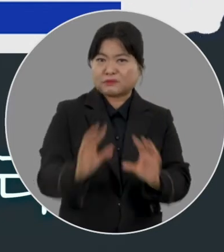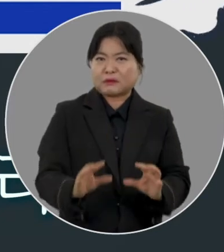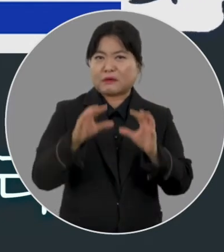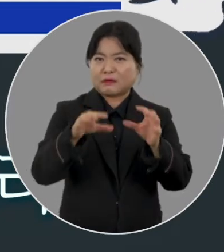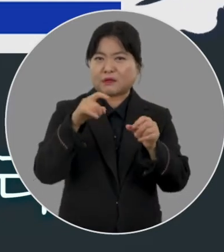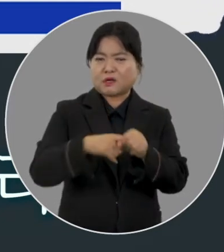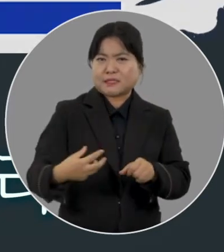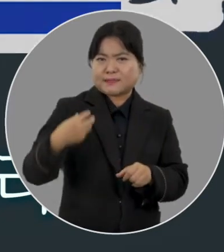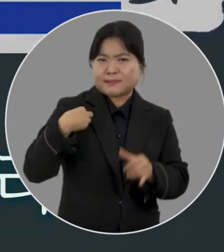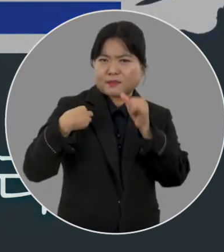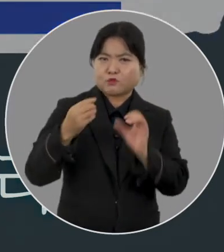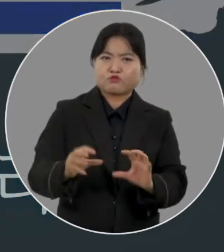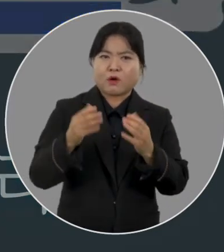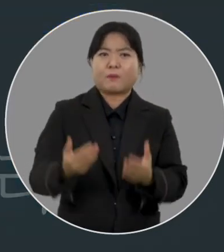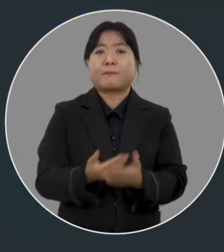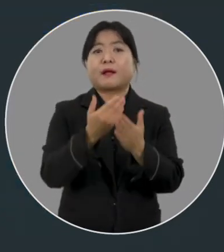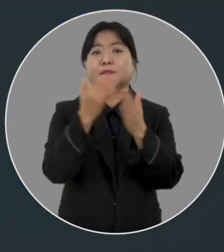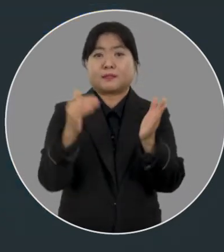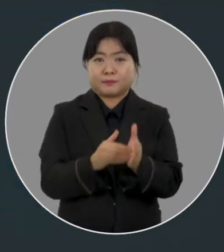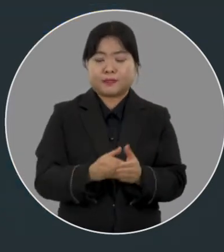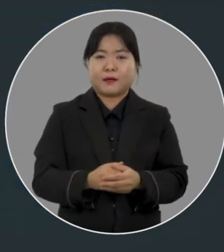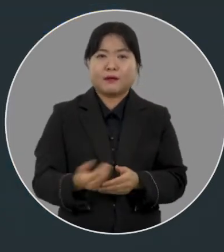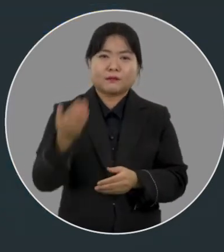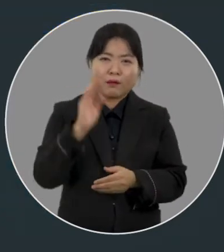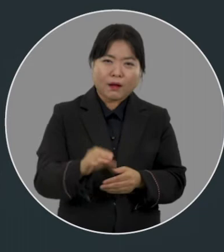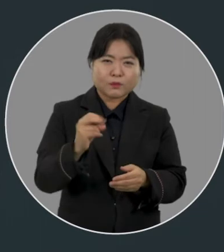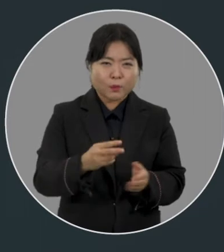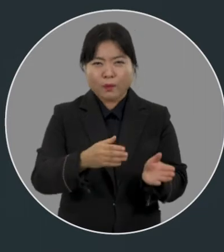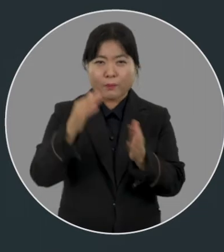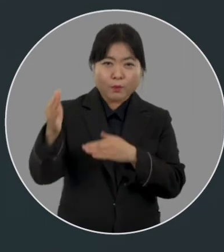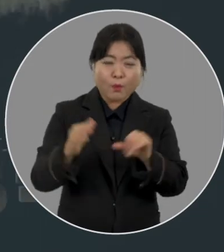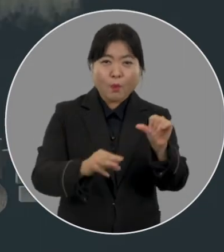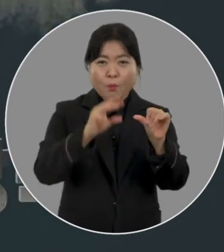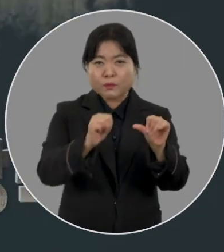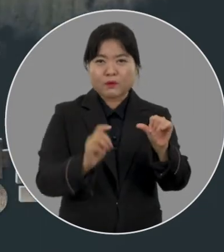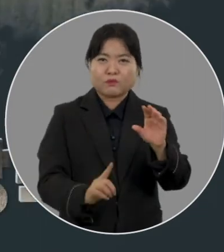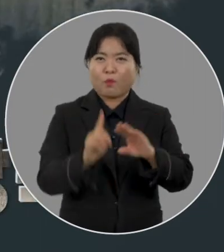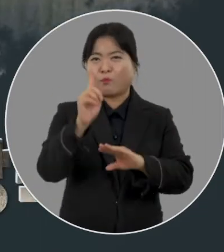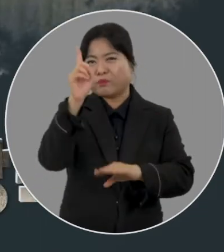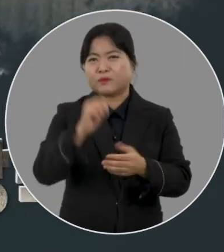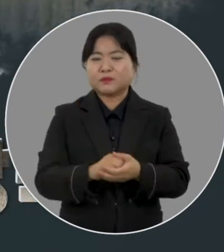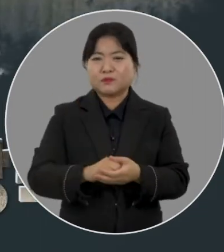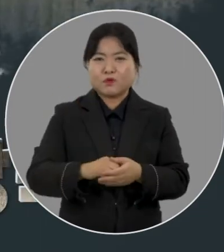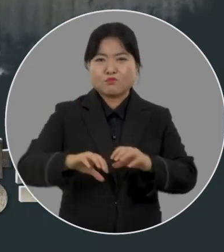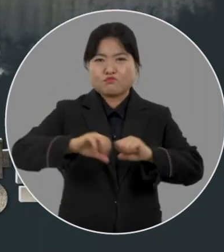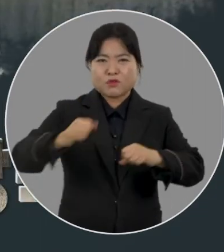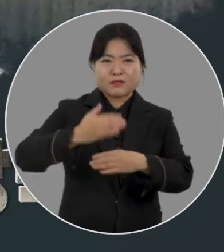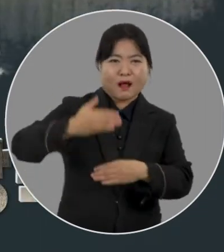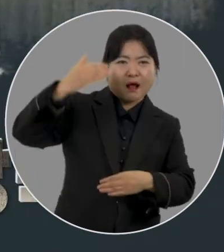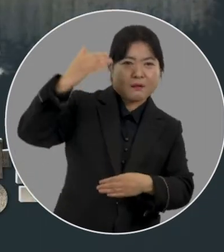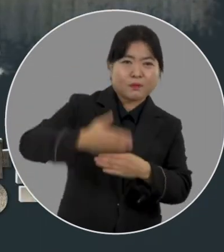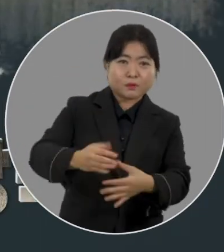있는 국가로 발전했습니다. 그러나 한편으로는 5m가 넘는 분리 장벽을